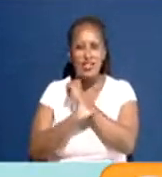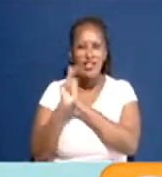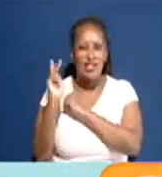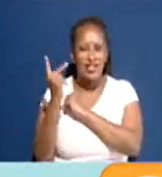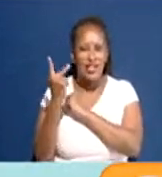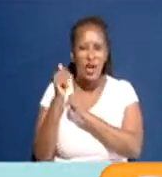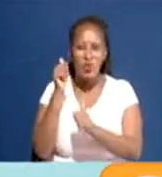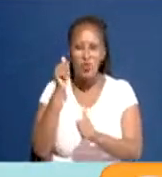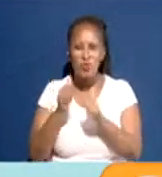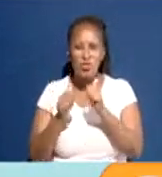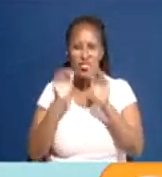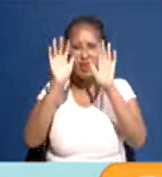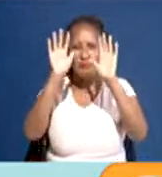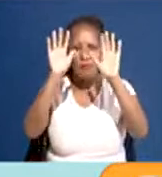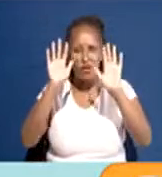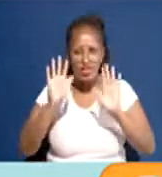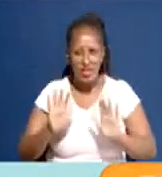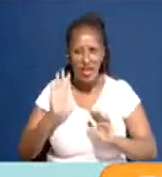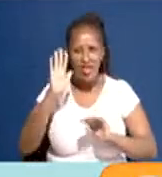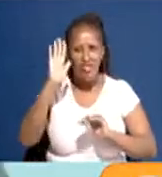muhimu kuliko